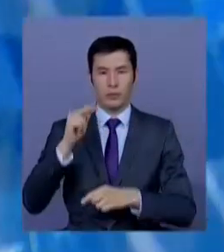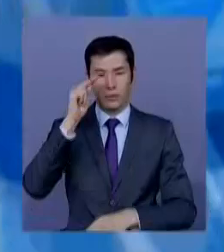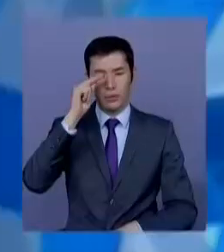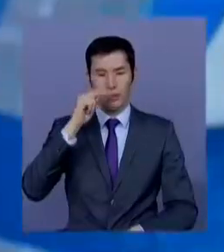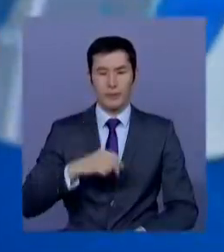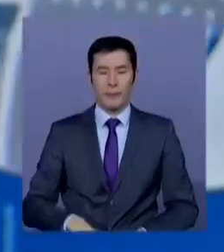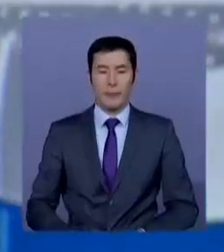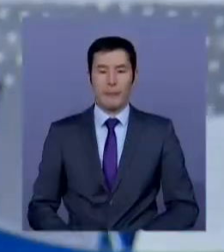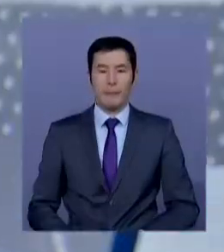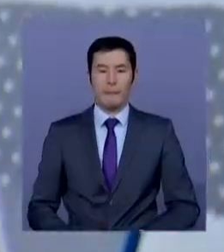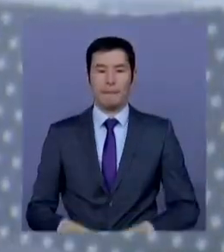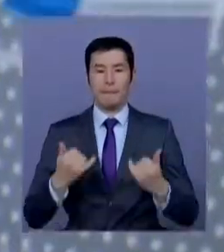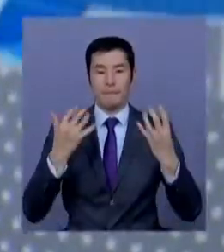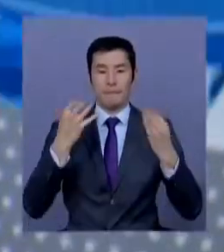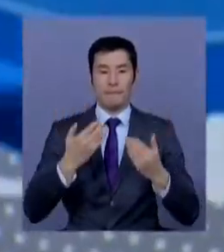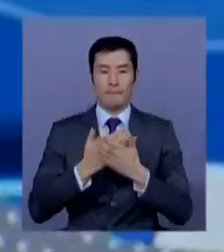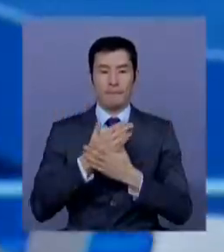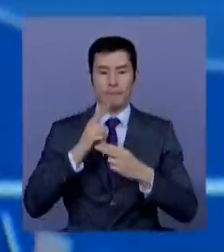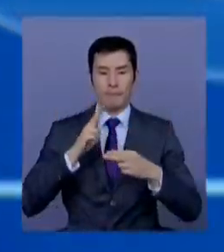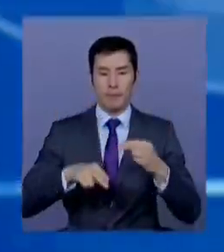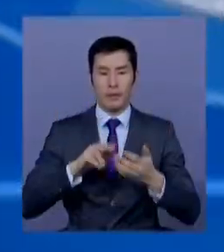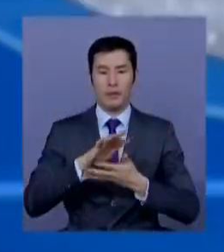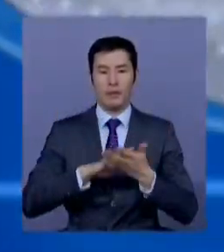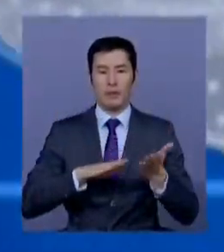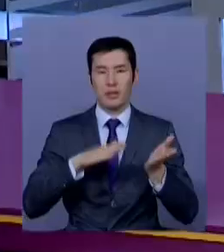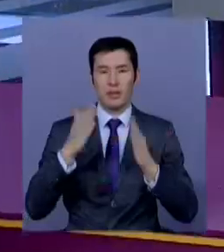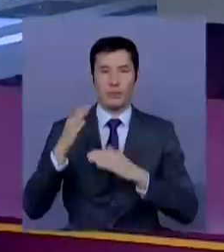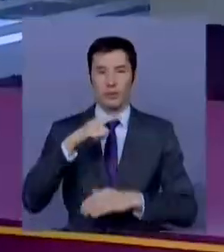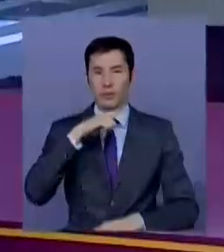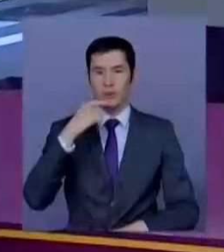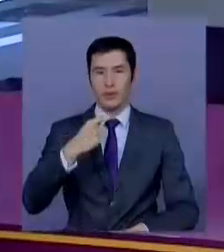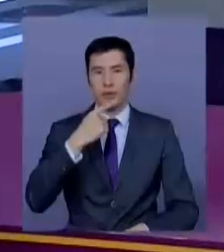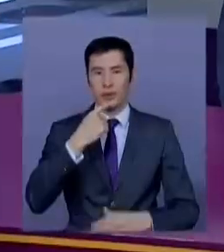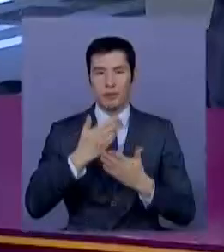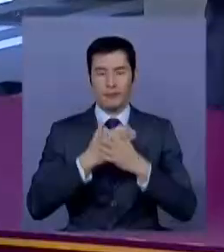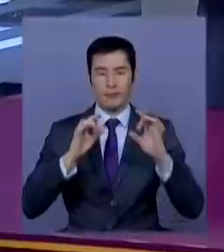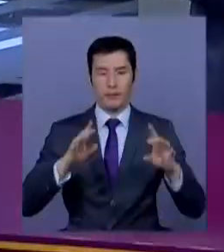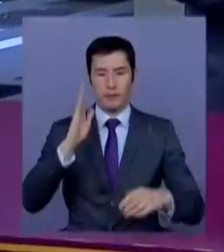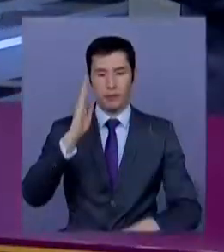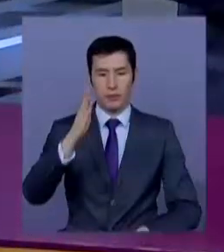Бүгінгі хабарымыз осымен тәмәм. Мен сіздермен қоштасам, ал қазір алда жаңалықтардың